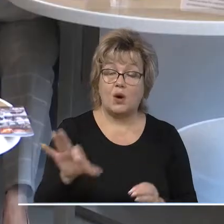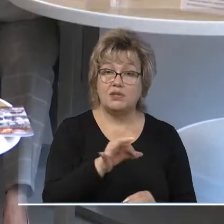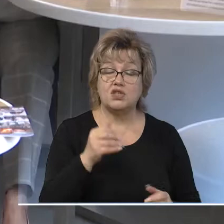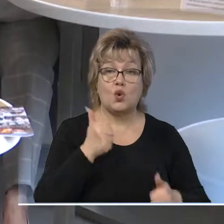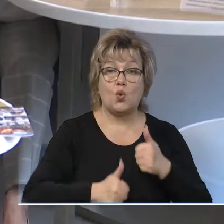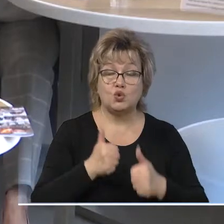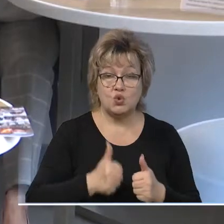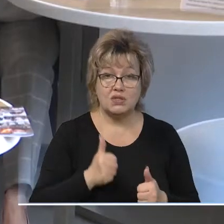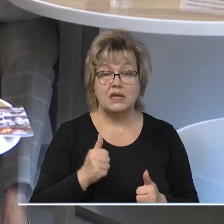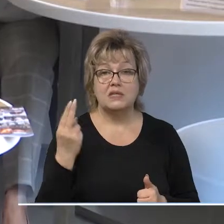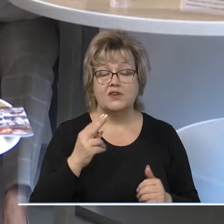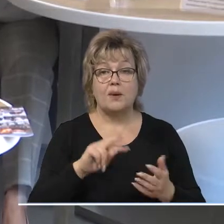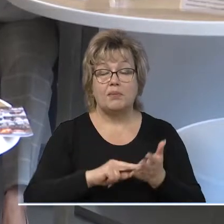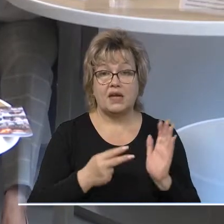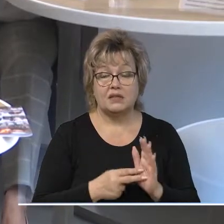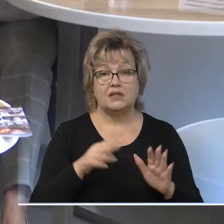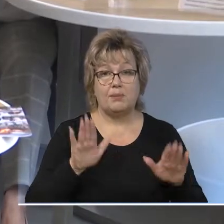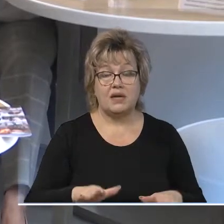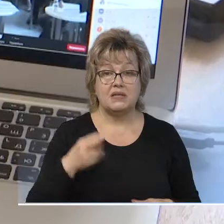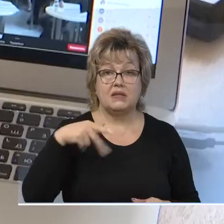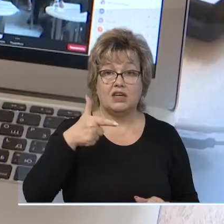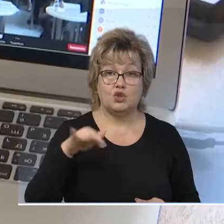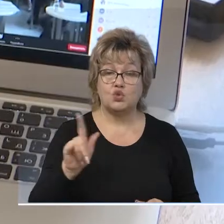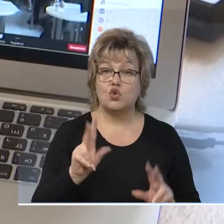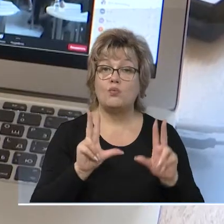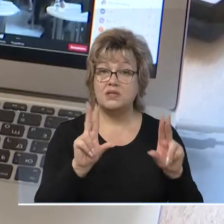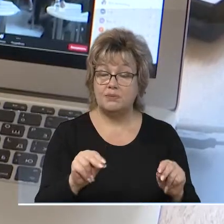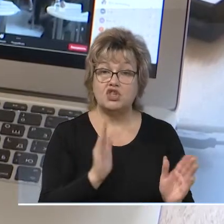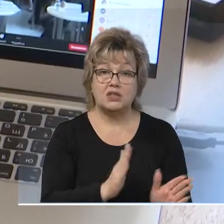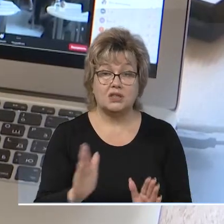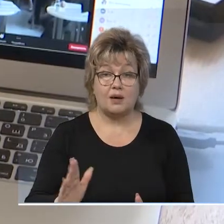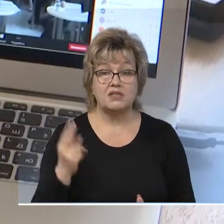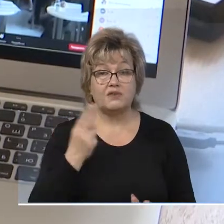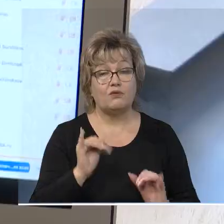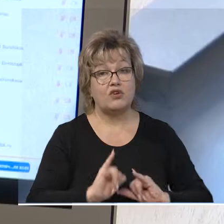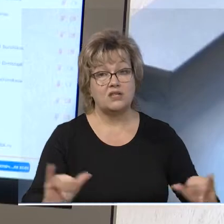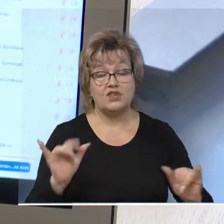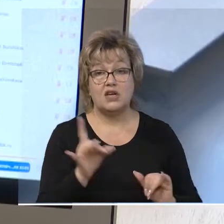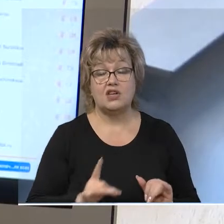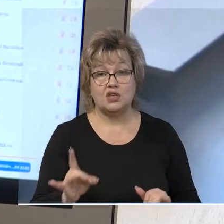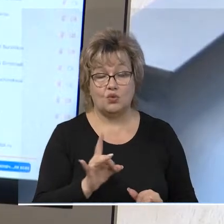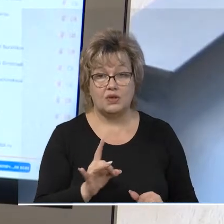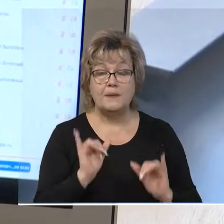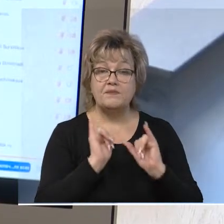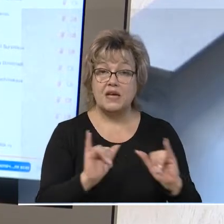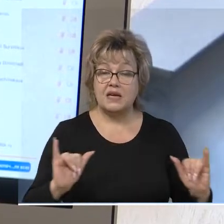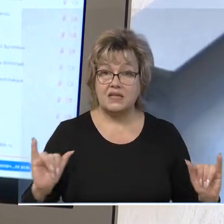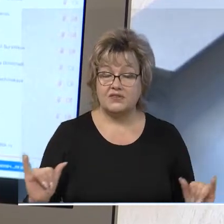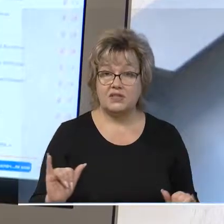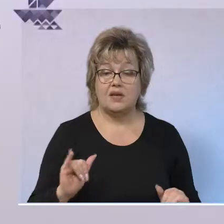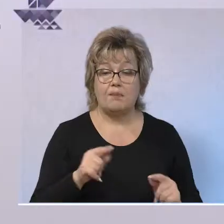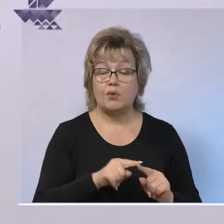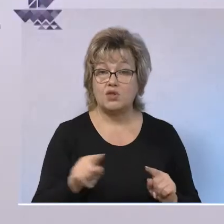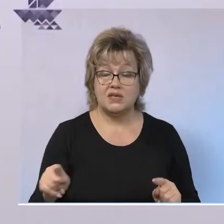все областные конкурсы цифровых проектов на базе ДГТУ, что обеспечит динамику цифрового развития региона. Развитие